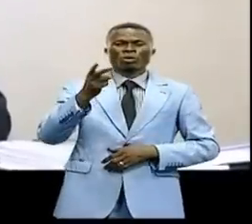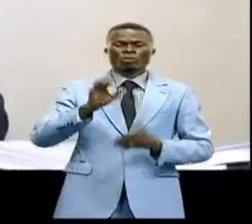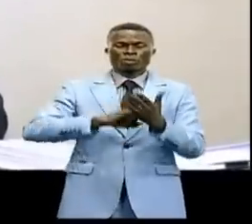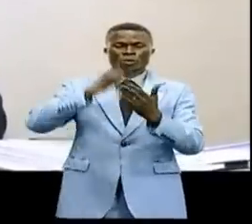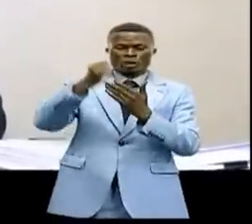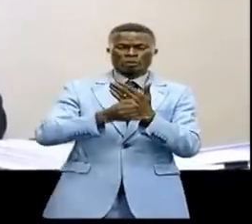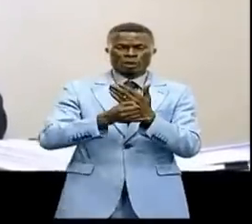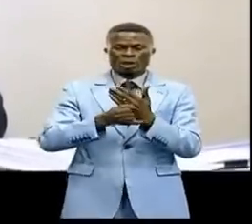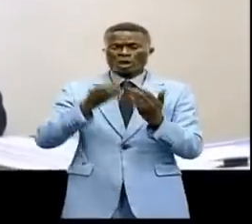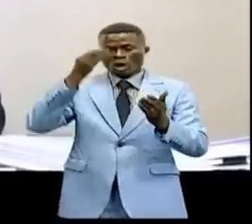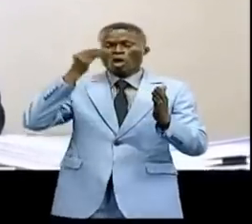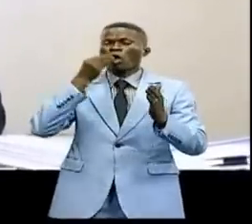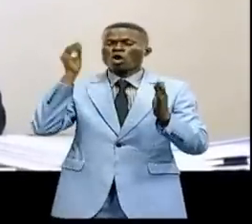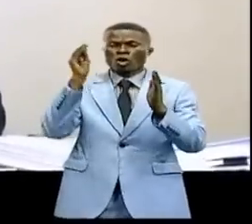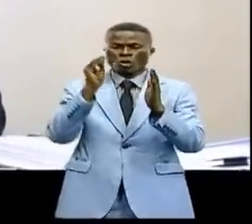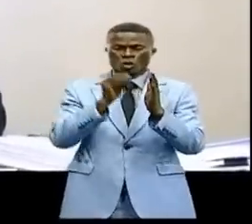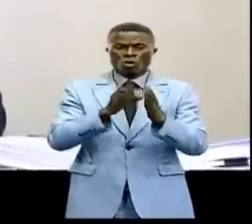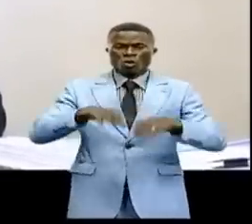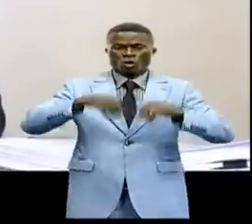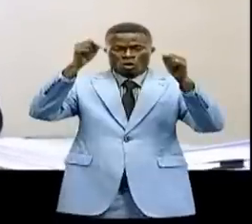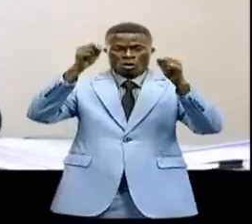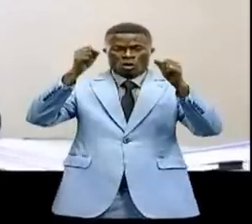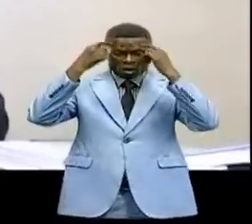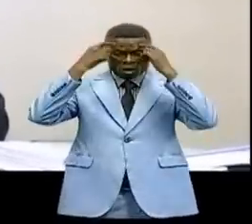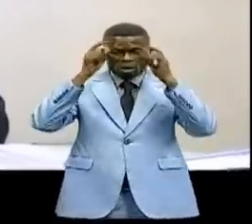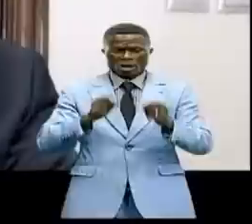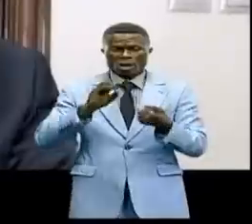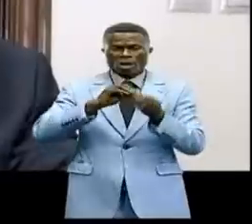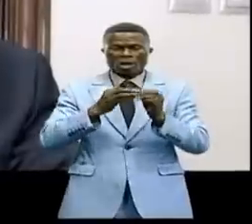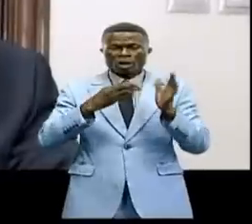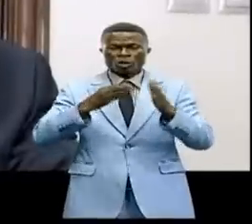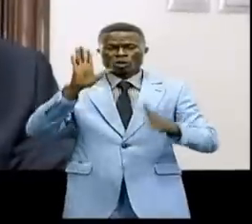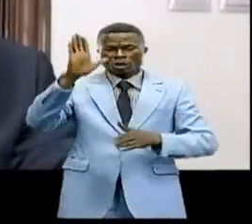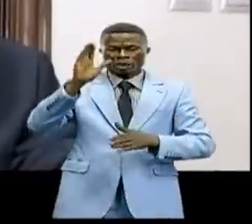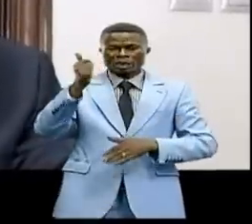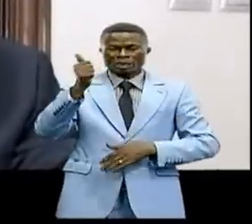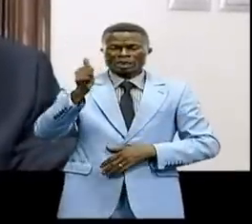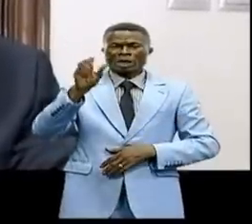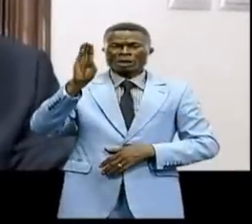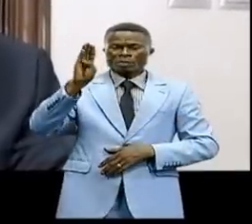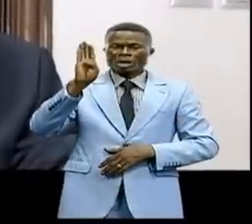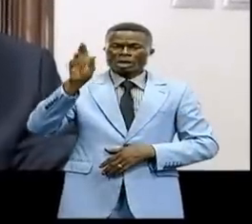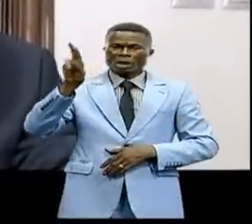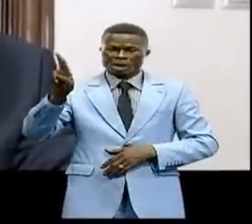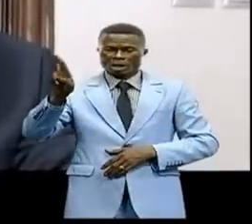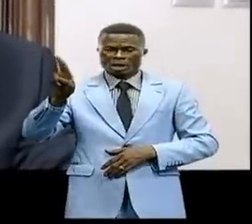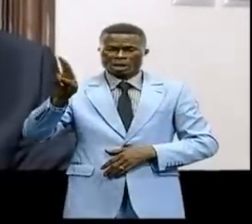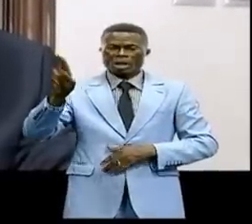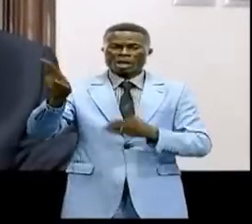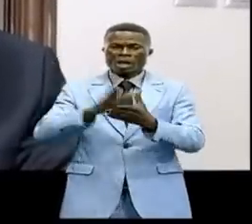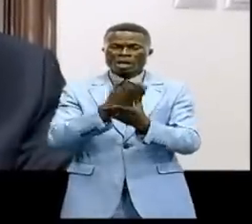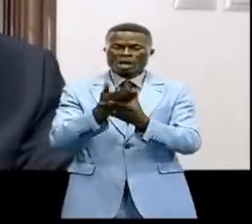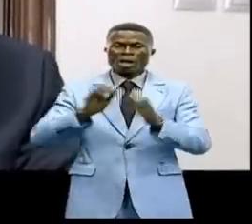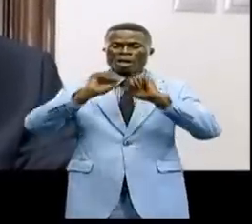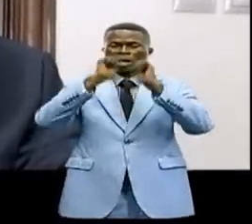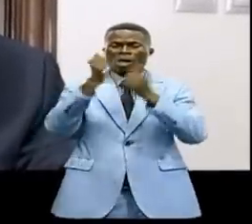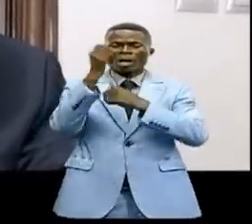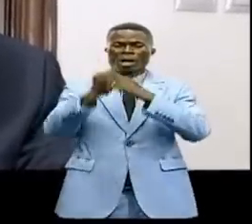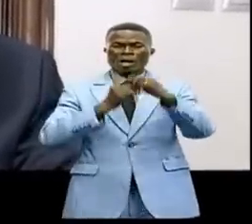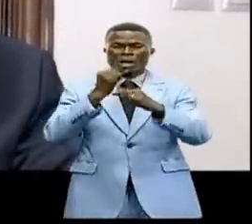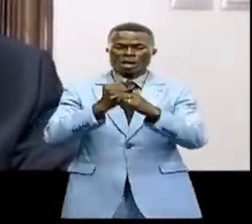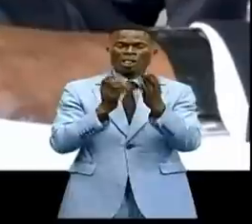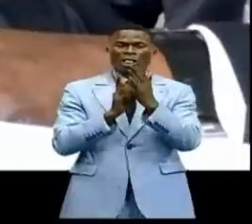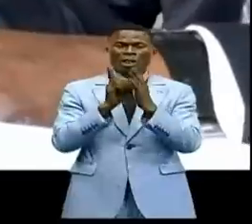Projet d'ordonnance d'approbation de l'accord de don numéro 9510ZR conclu entre l'Association internationale